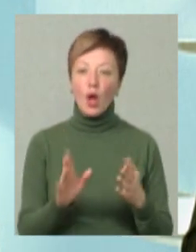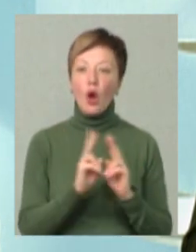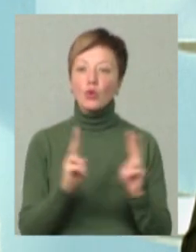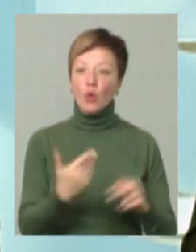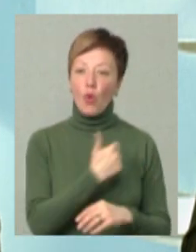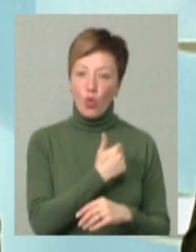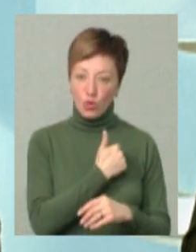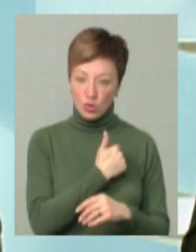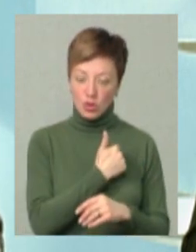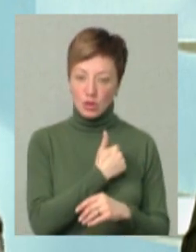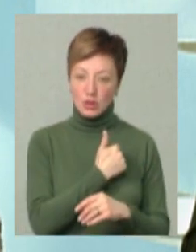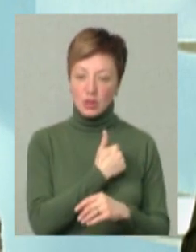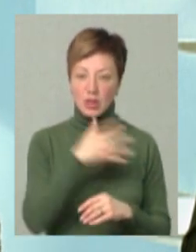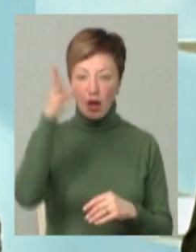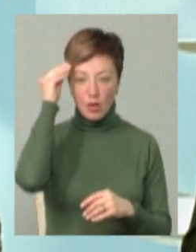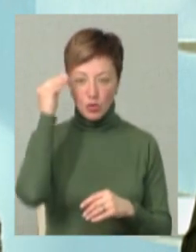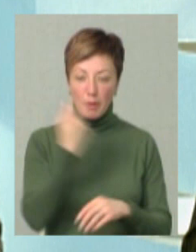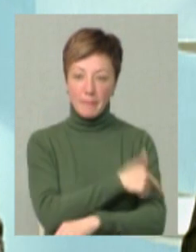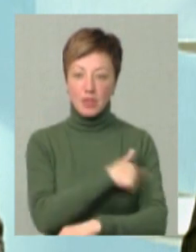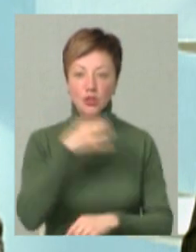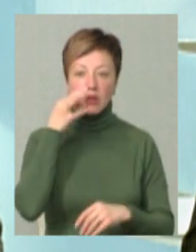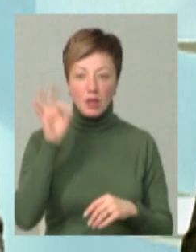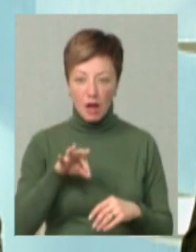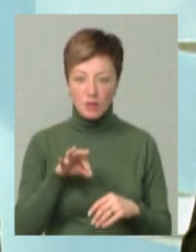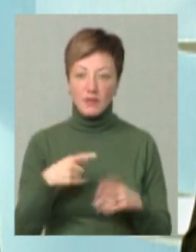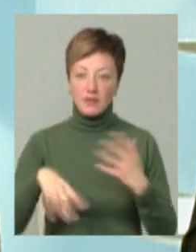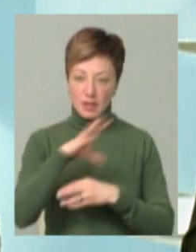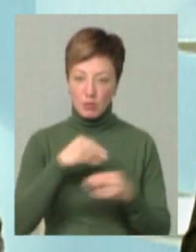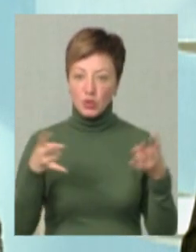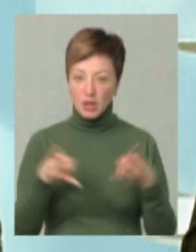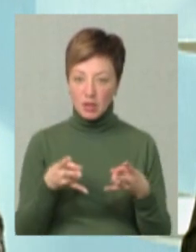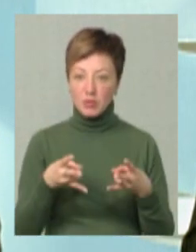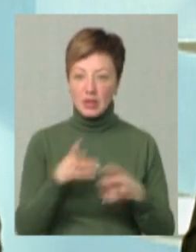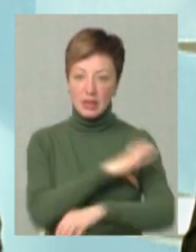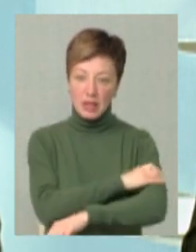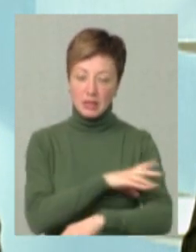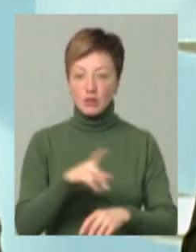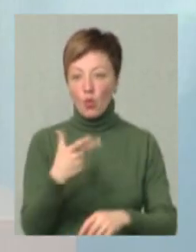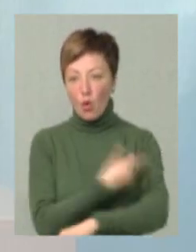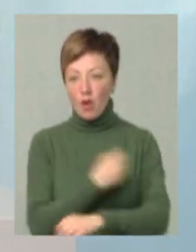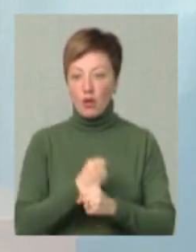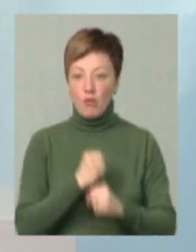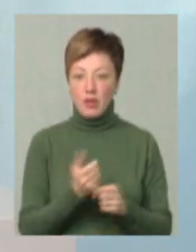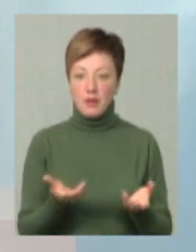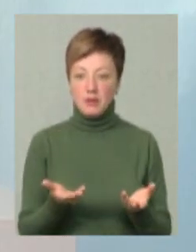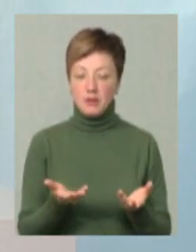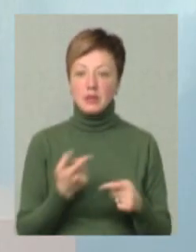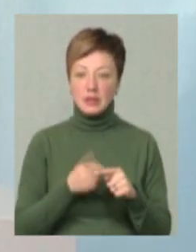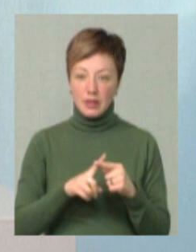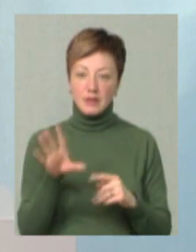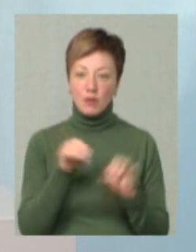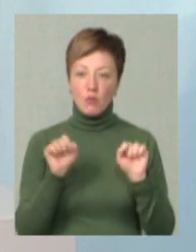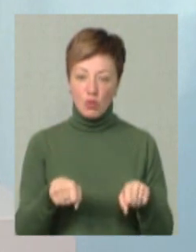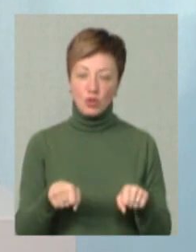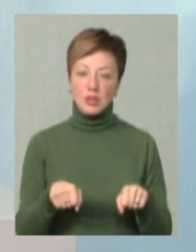хто хочуть, скажімо, набути якихось медичних навичок, а вони нам всі потрібні, там, міряти тиск чи робити уколи, да, то це все